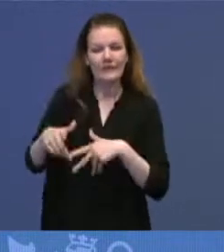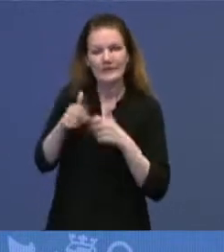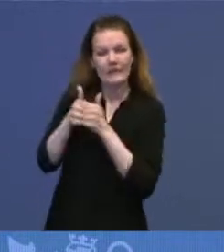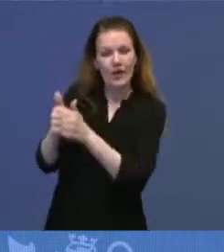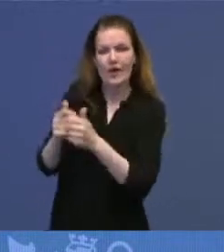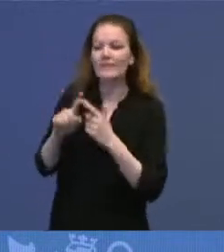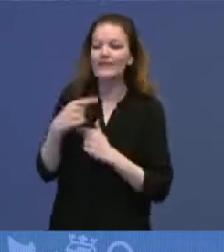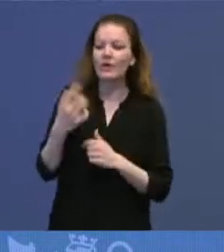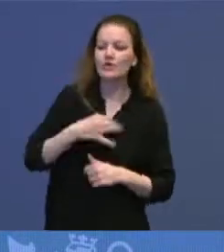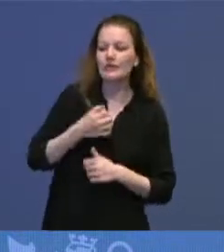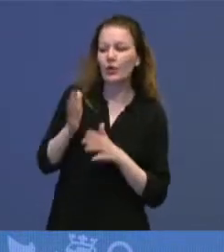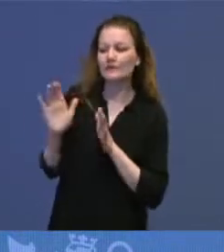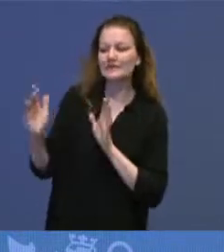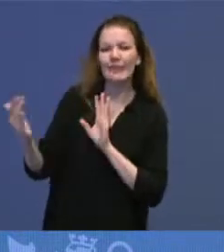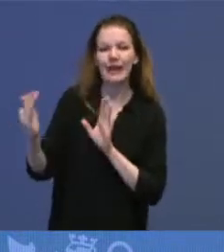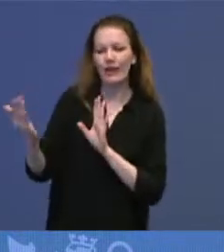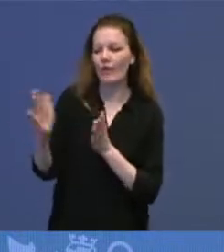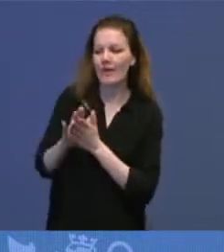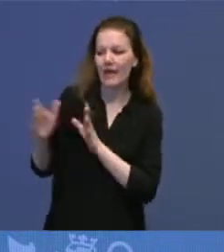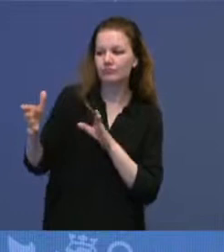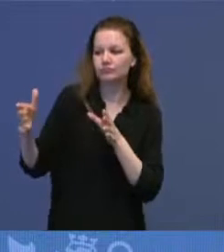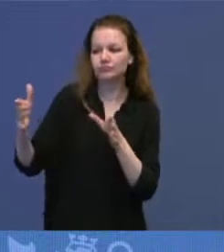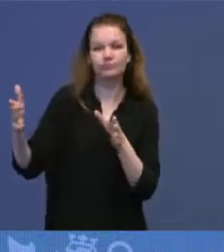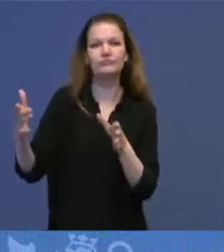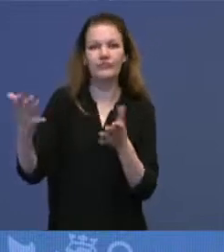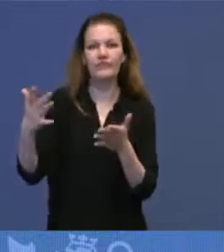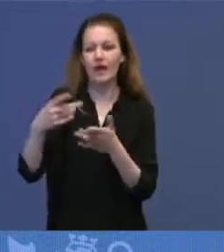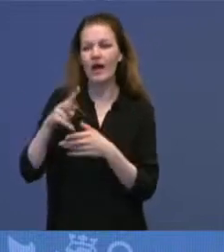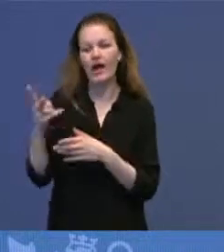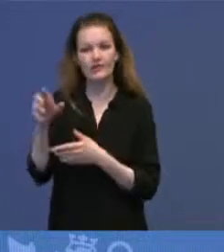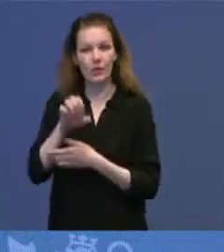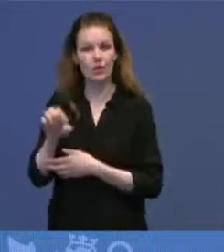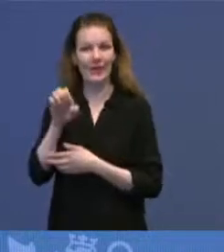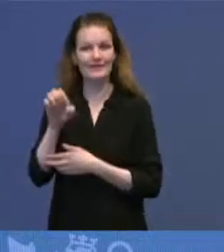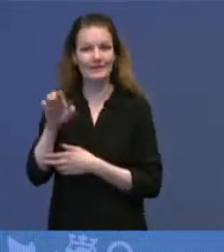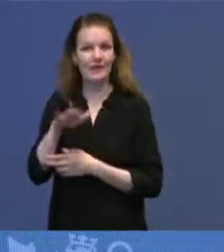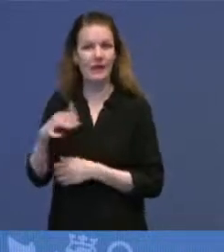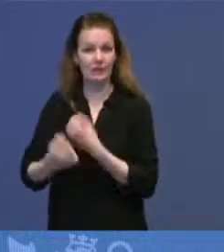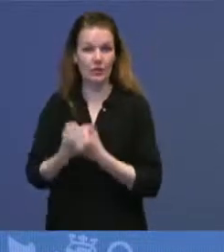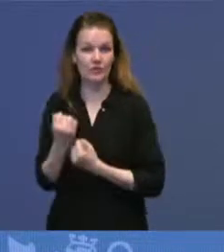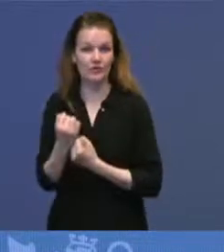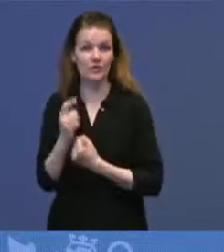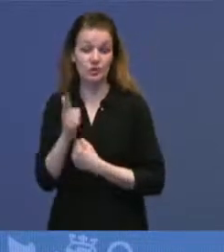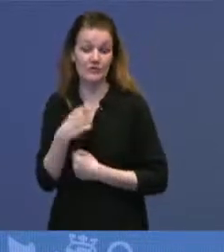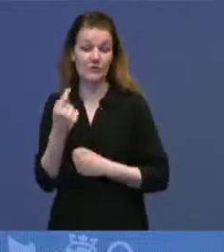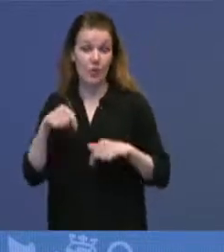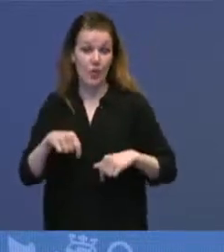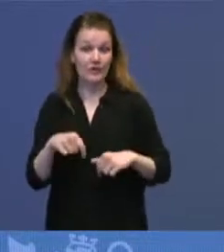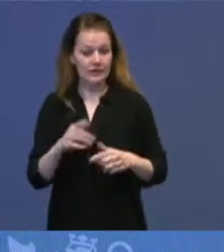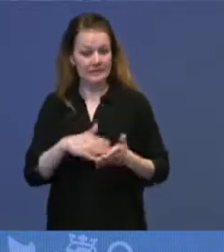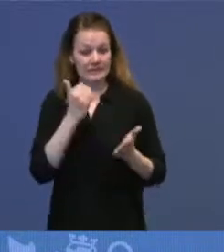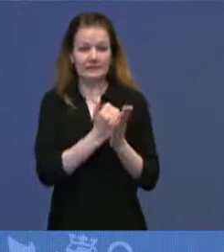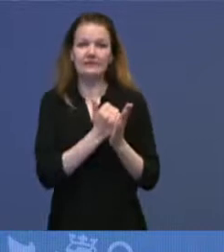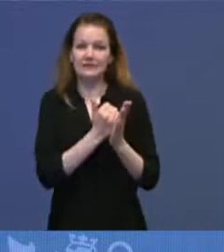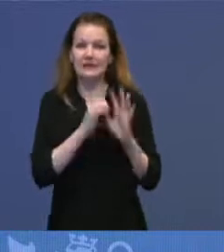arbeidet som andre europeiske land gjør. Og det gjør at vi nå har et helhetlig norsk regelverk på dette området. Og